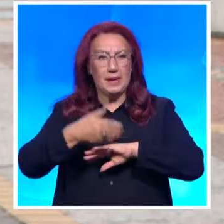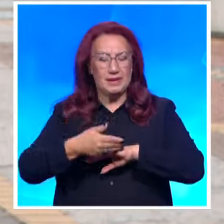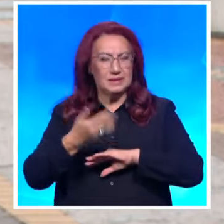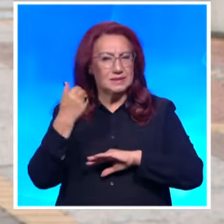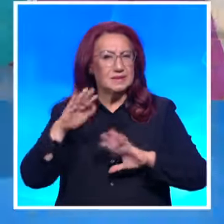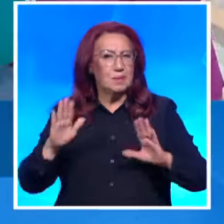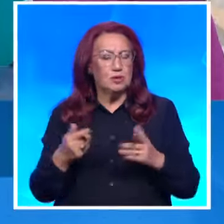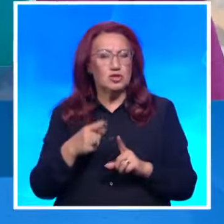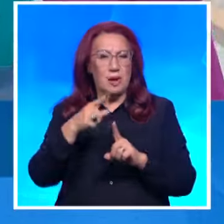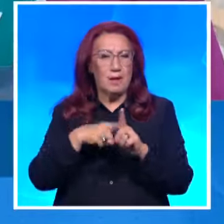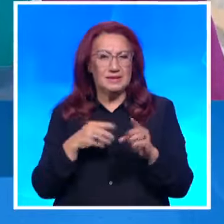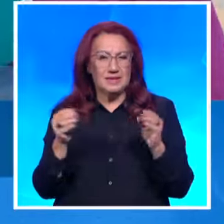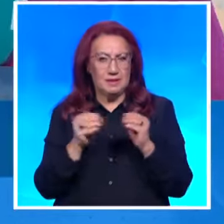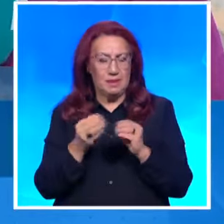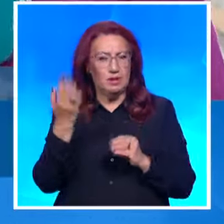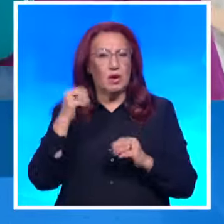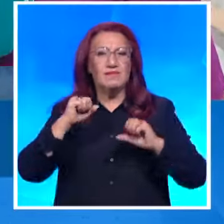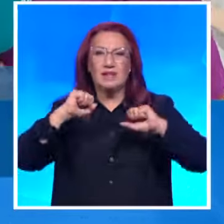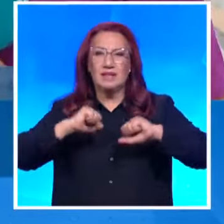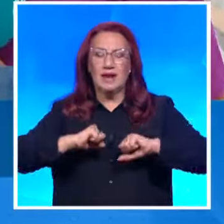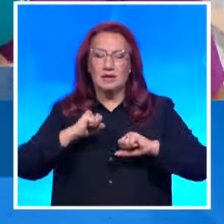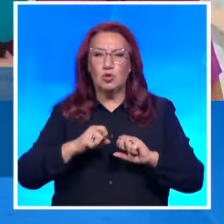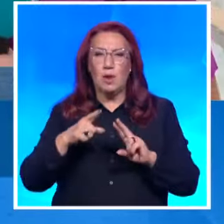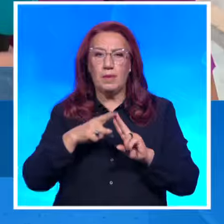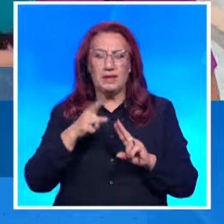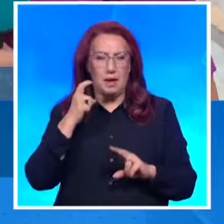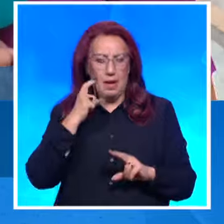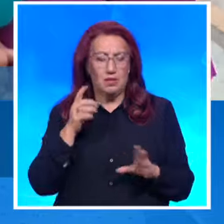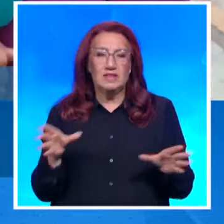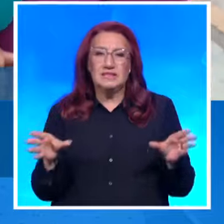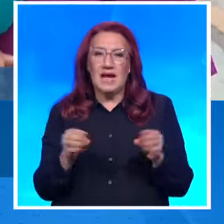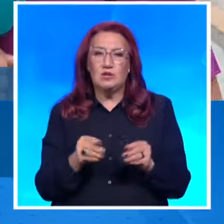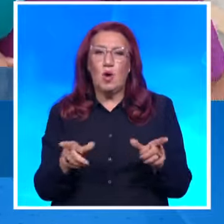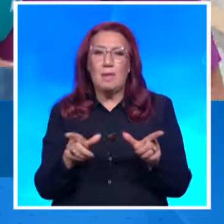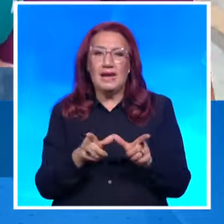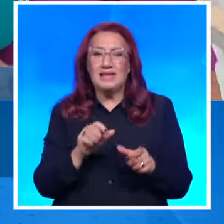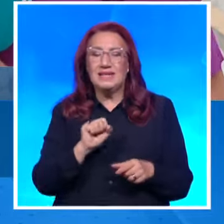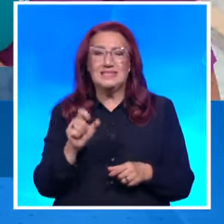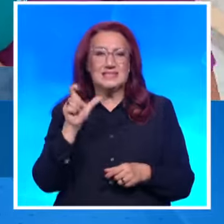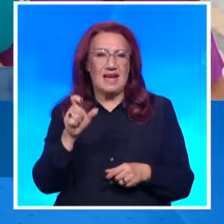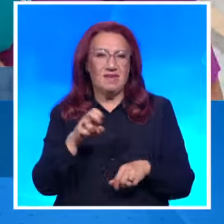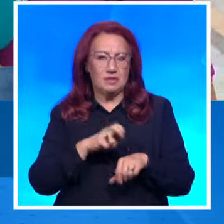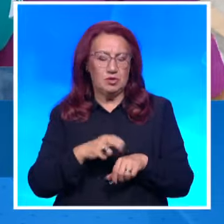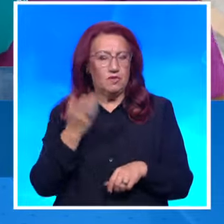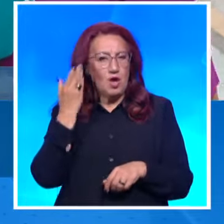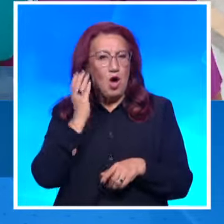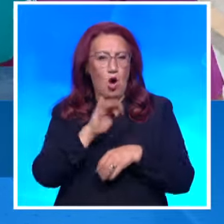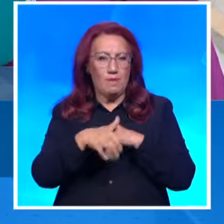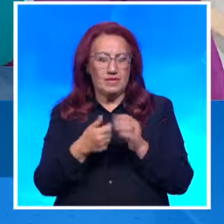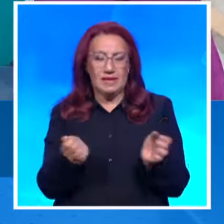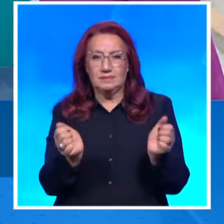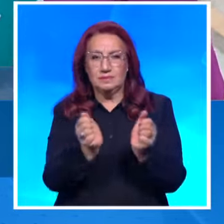Тогава директорът на агенцията Петя Банкова, заедно с Марин и Стефан Димитрови, бяха обвинени и задържани за участие